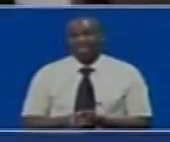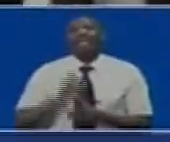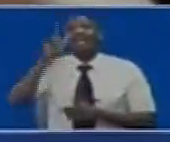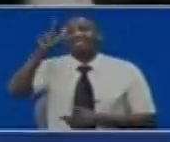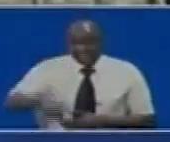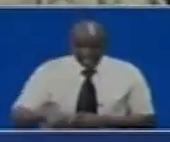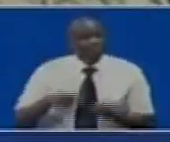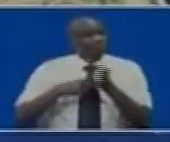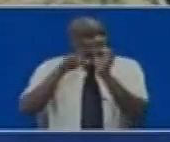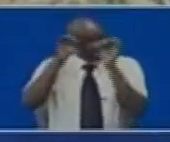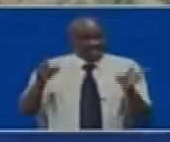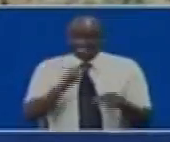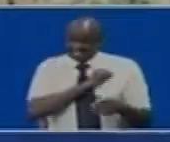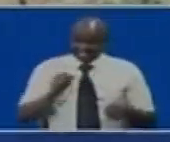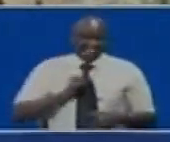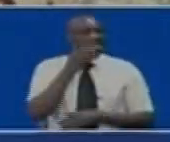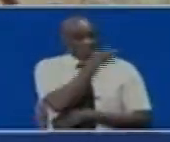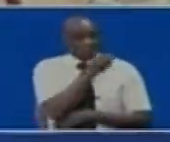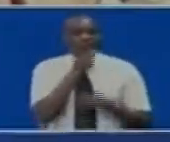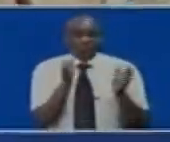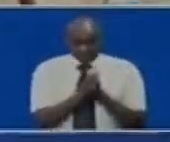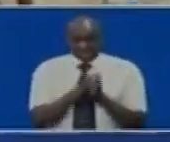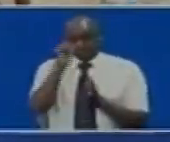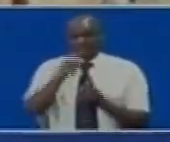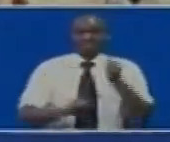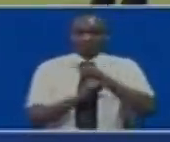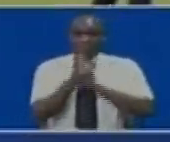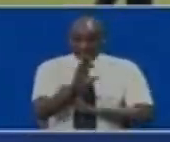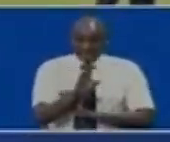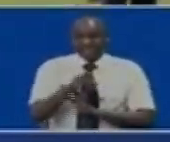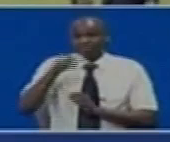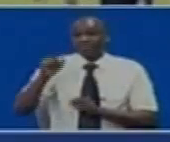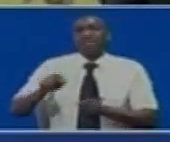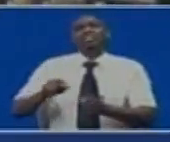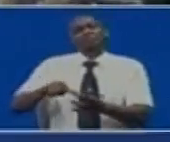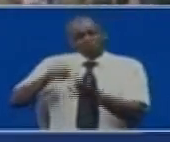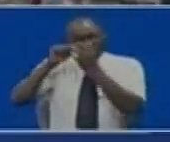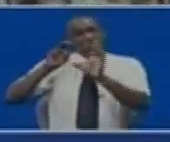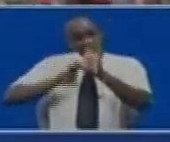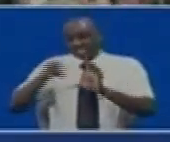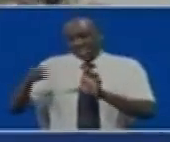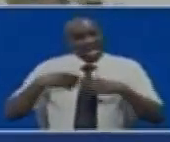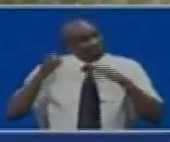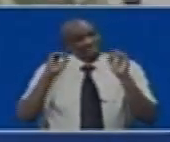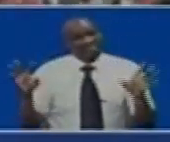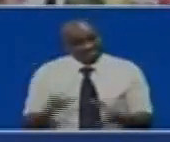Baadaye kibainika kuwa seneta Kirai Tumurungi na wabunge wafuasi wake hawakutengewa viti maalum kwenye mipangilio ya sherehe